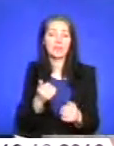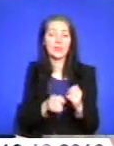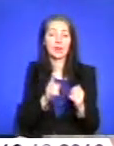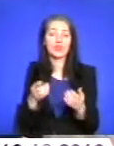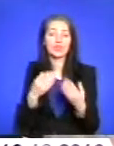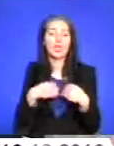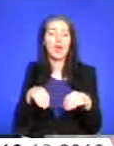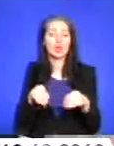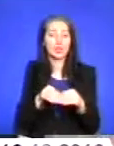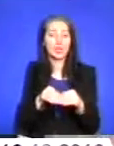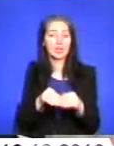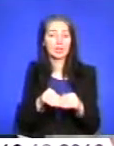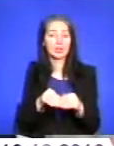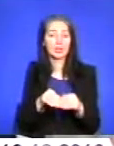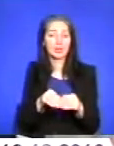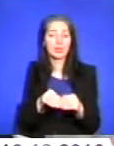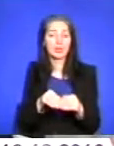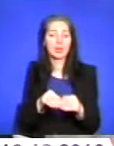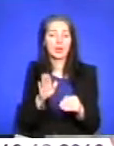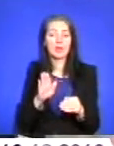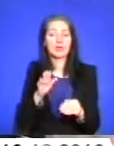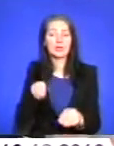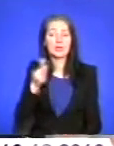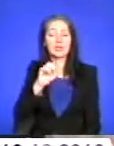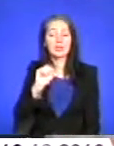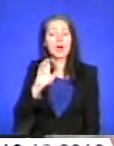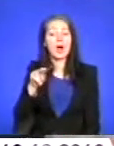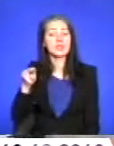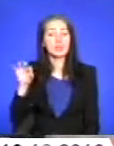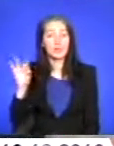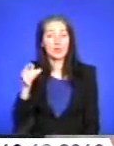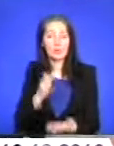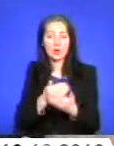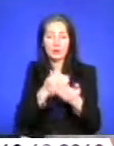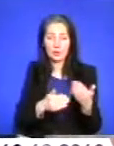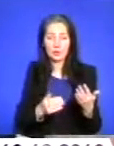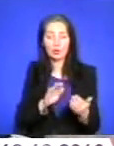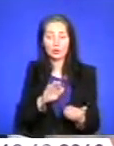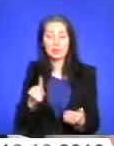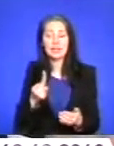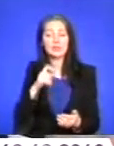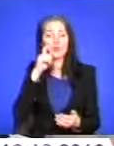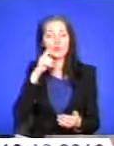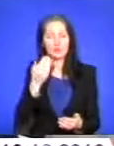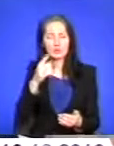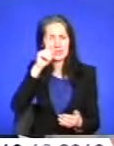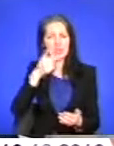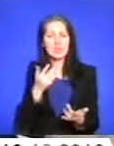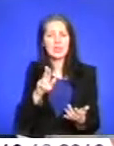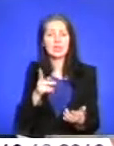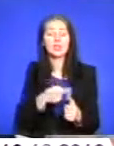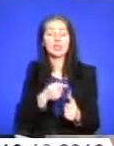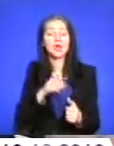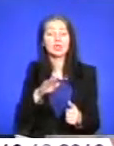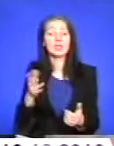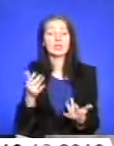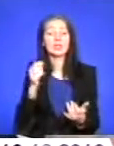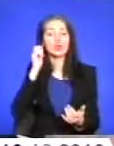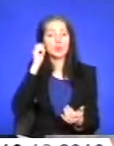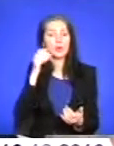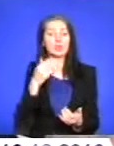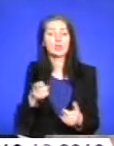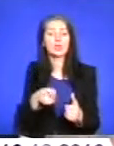потребують фінансової допомоги, але ці подарунки – це є щось більше, тому що ці подарунки збирали